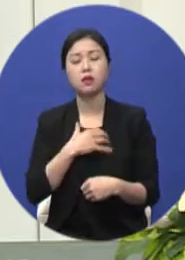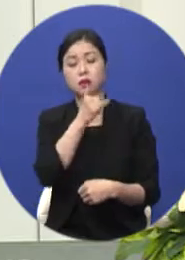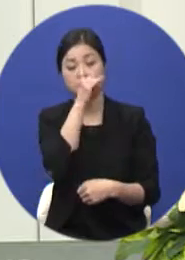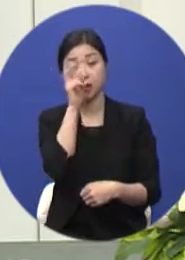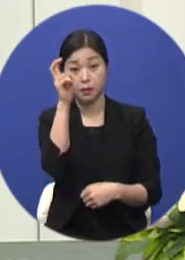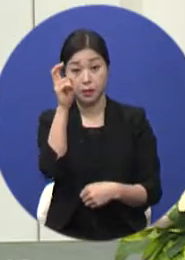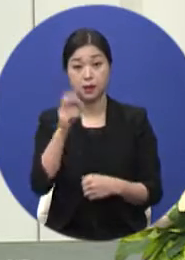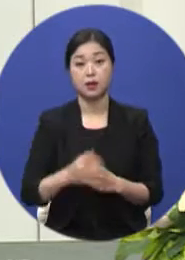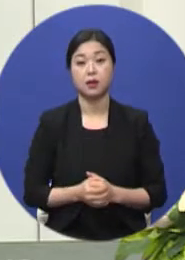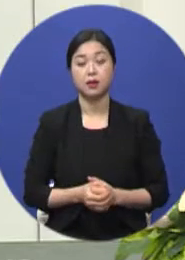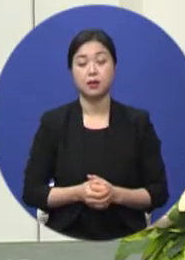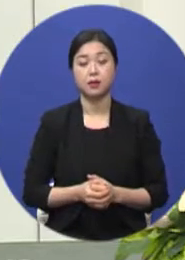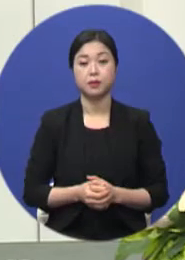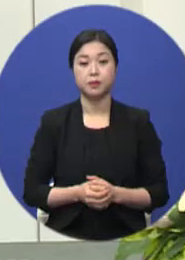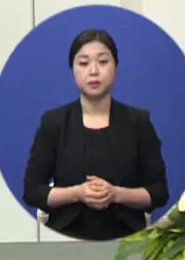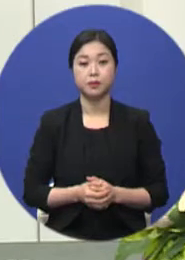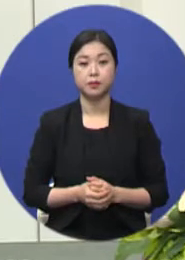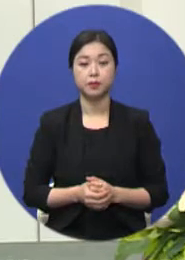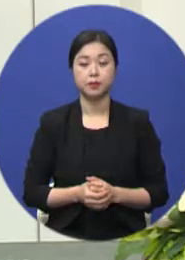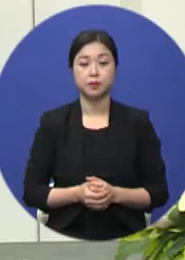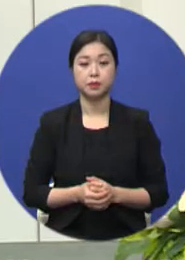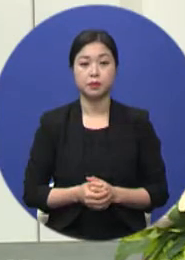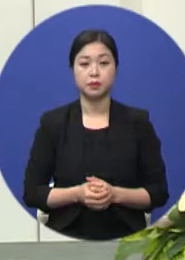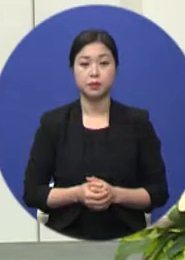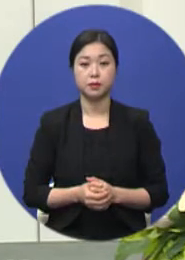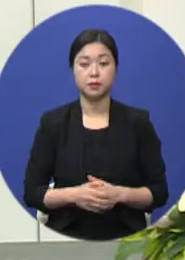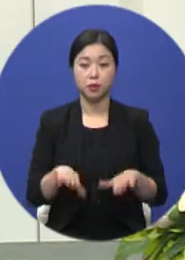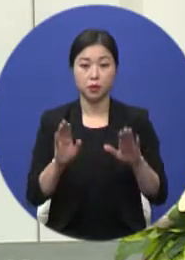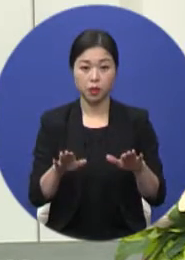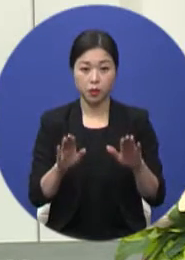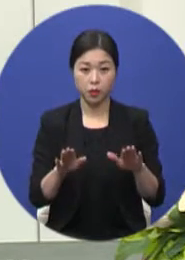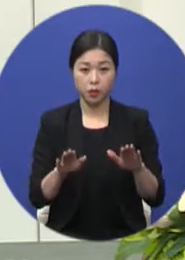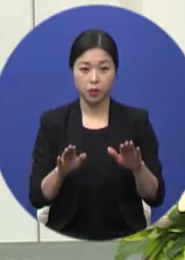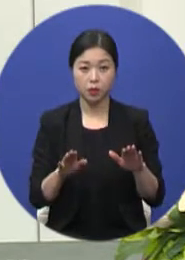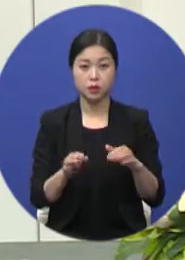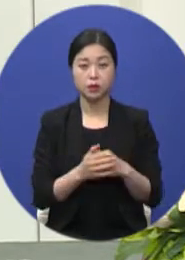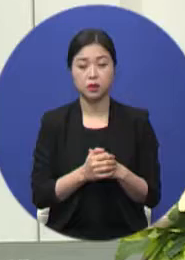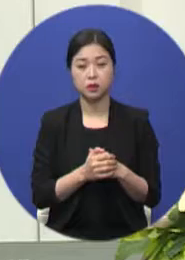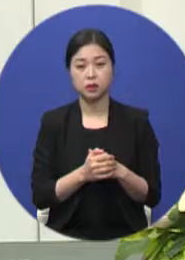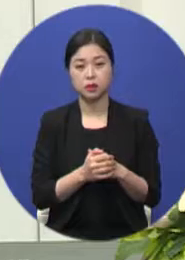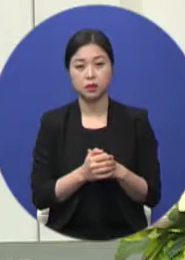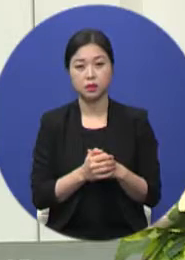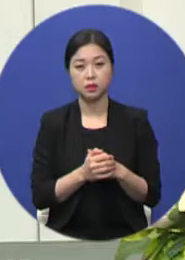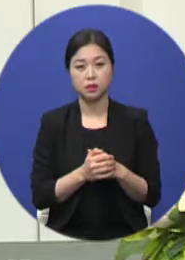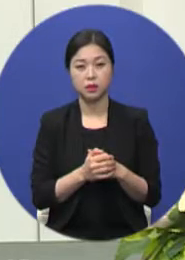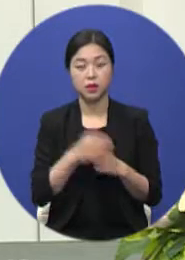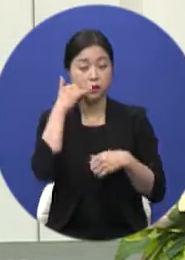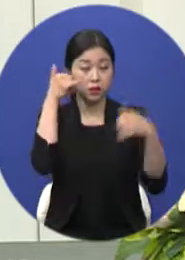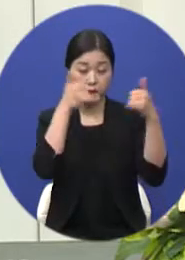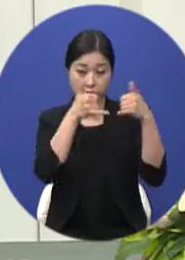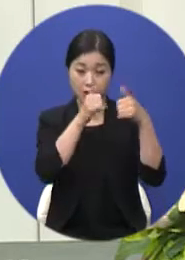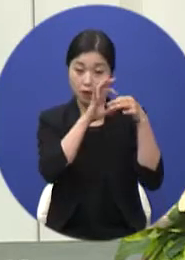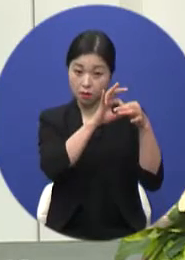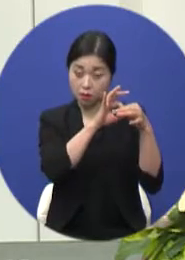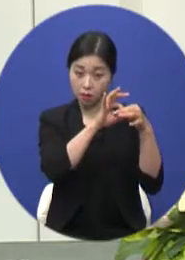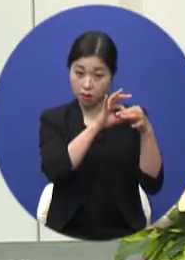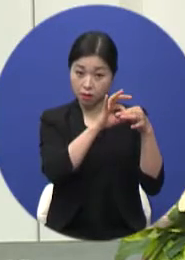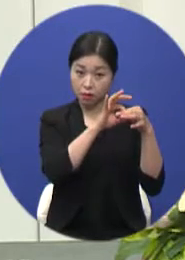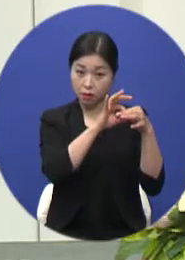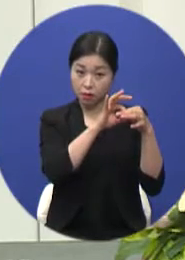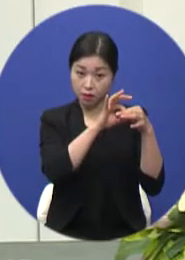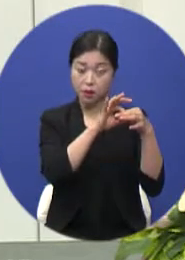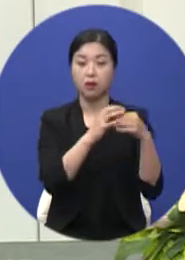그런 것은 이제 오늘 시간에는 그 우리가 명리나 타로 그런 건 안 하고 그건 이제 전화 연결로 따로 하시면